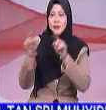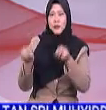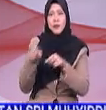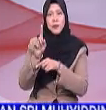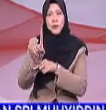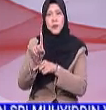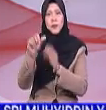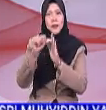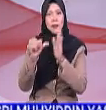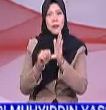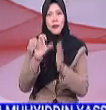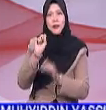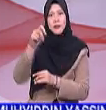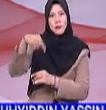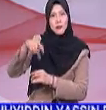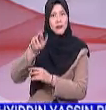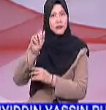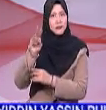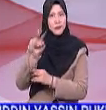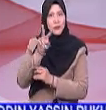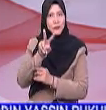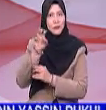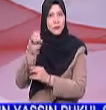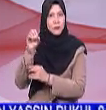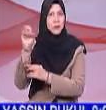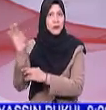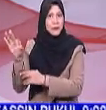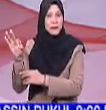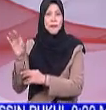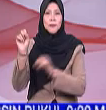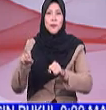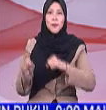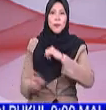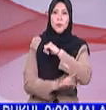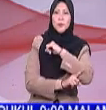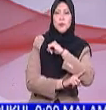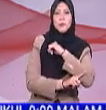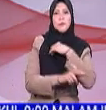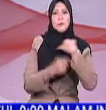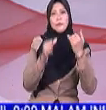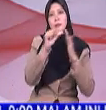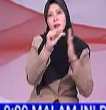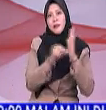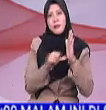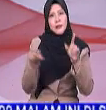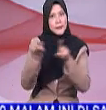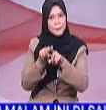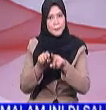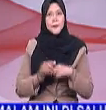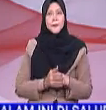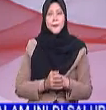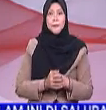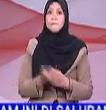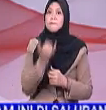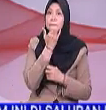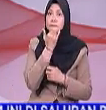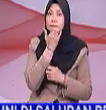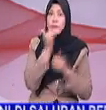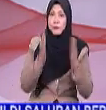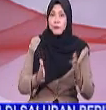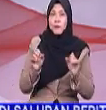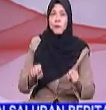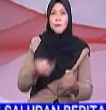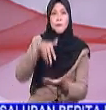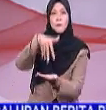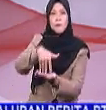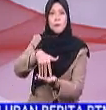Akta SPRM 2009 dan boleh dihukum bawah Seksyen 24 Akta yang sama. Sambil kesalahan, boleh dihukum penjara